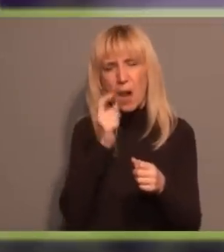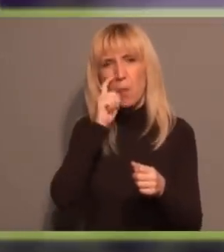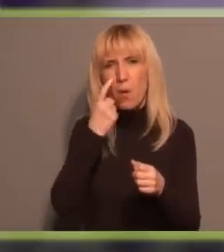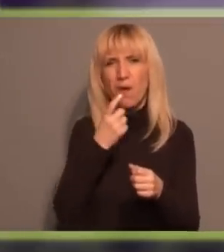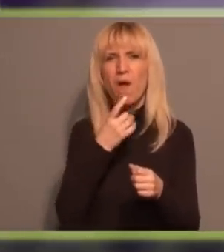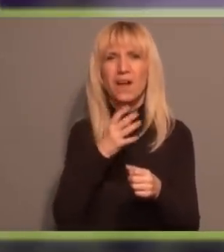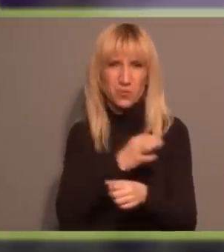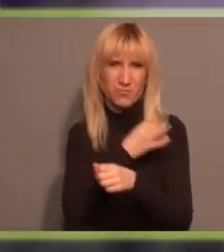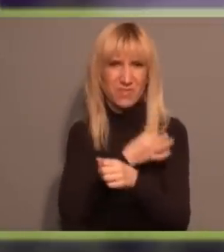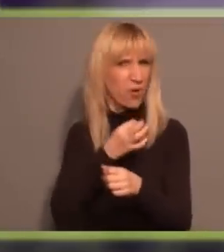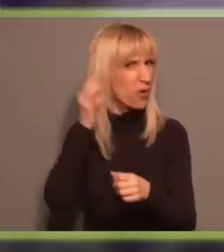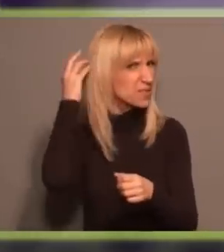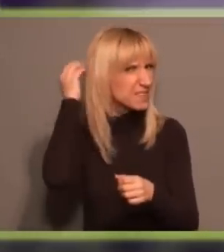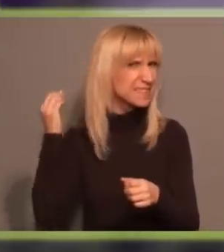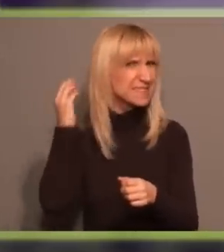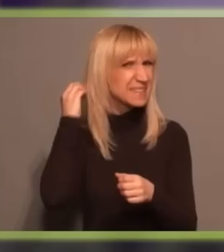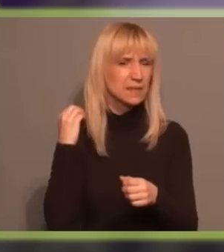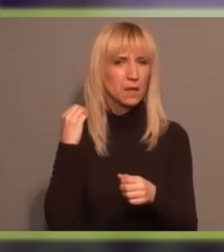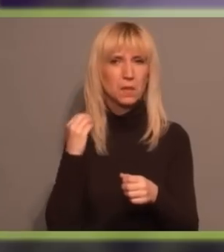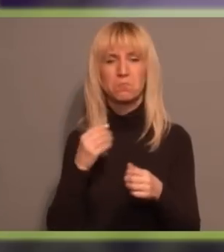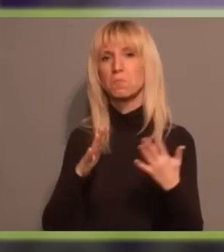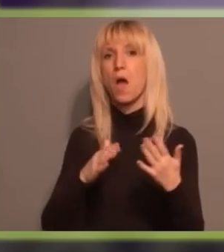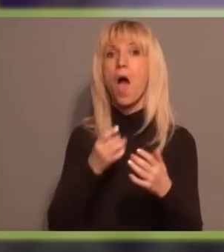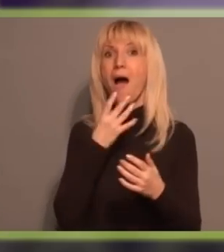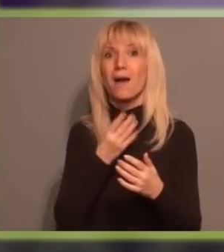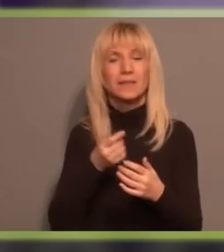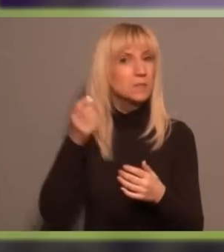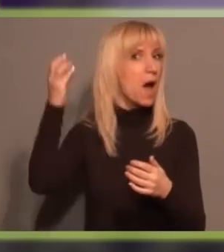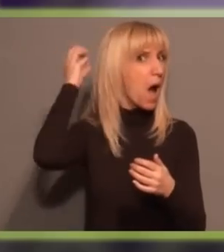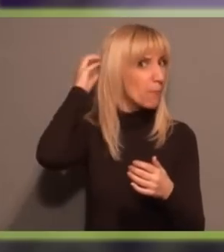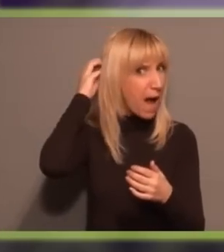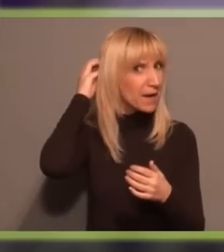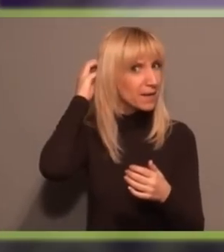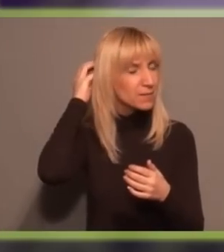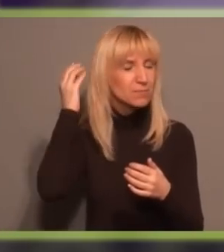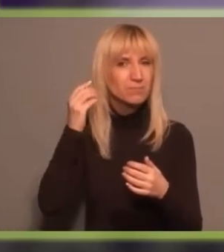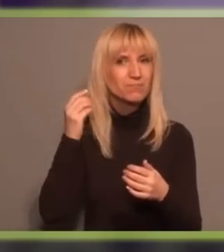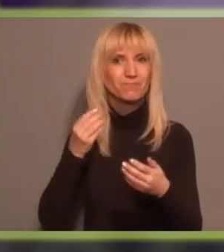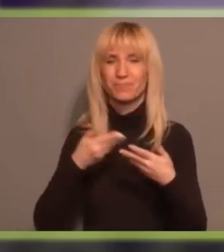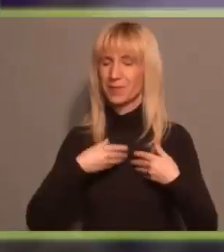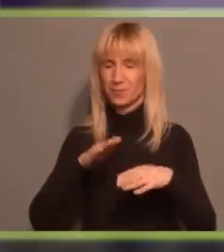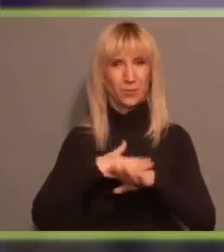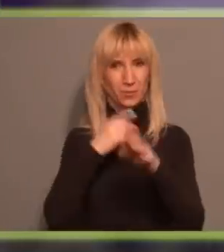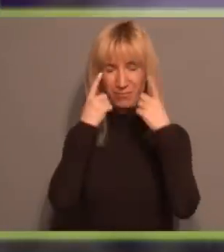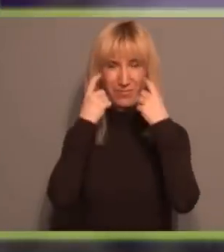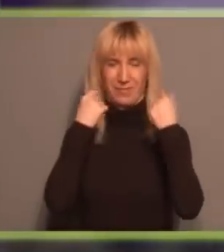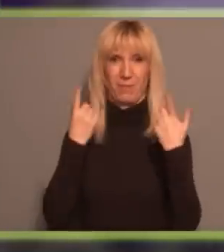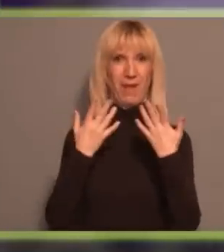mi boleo, samo što kad su skinali konce. Sad, kad su meni stavili aparat program, ja sam plakala.